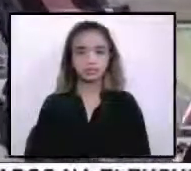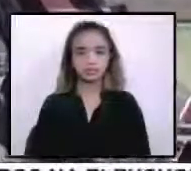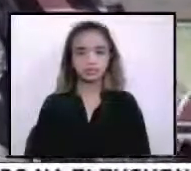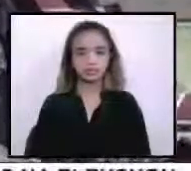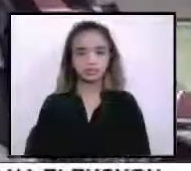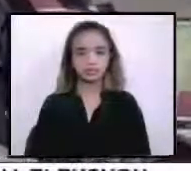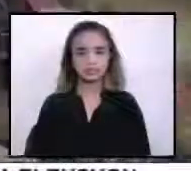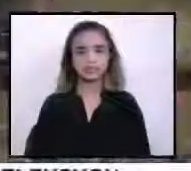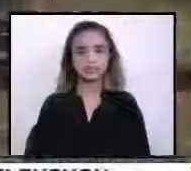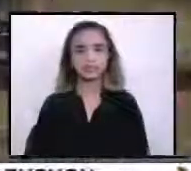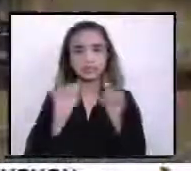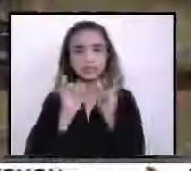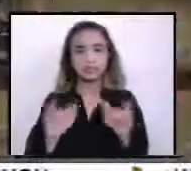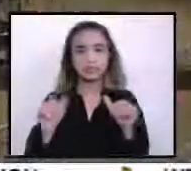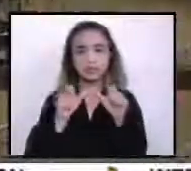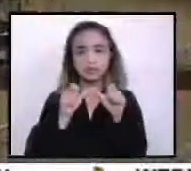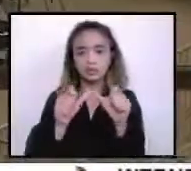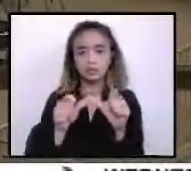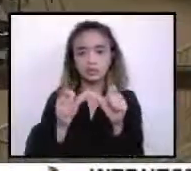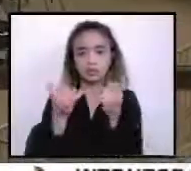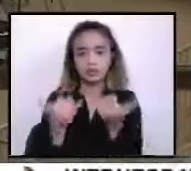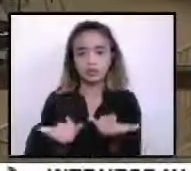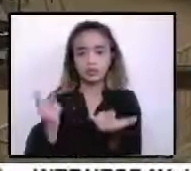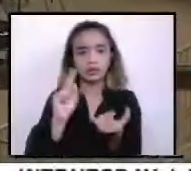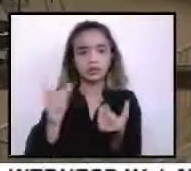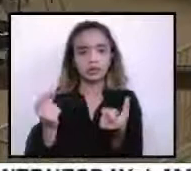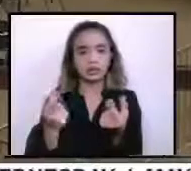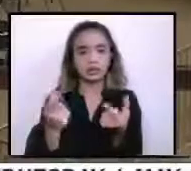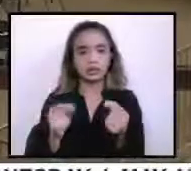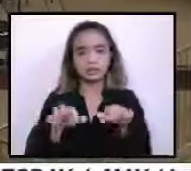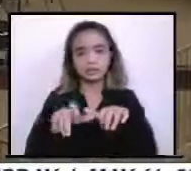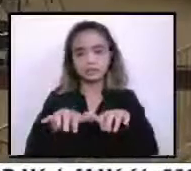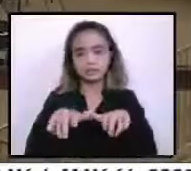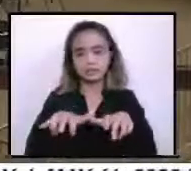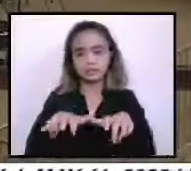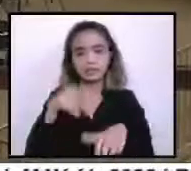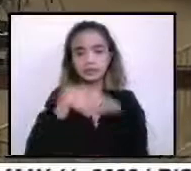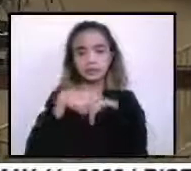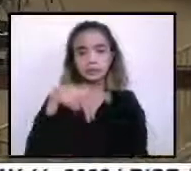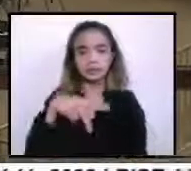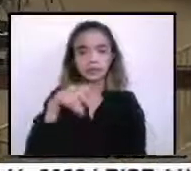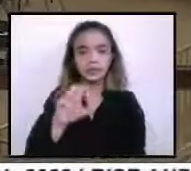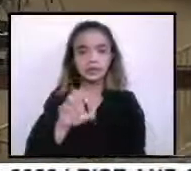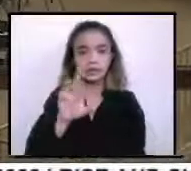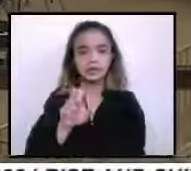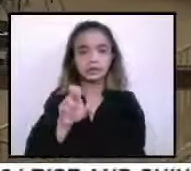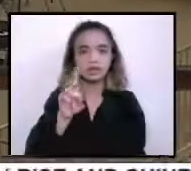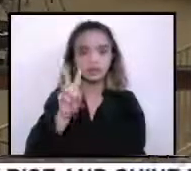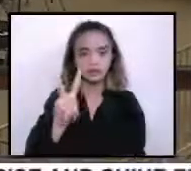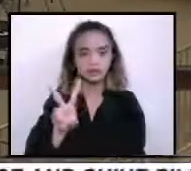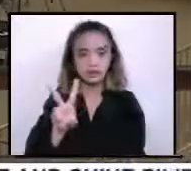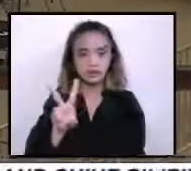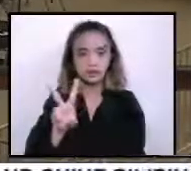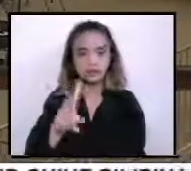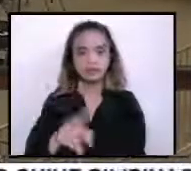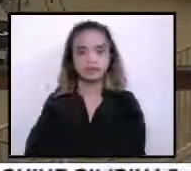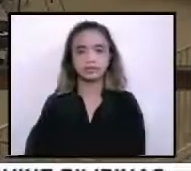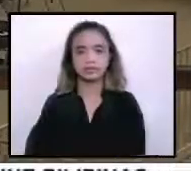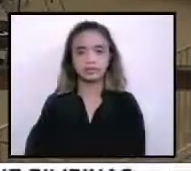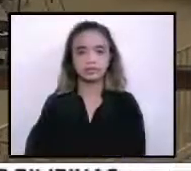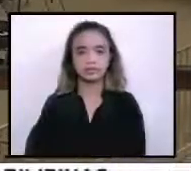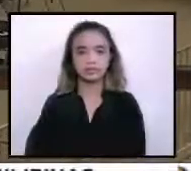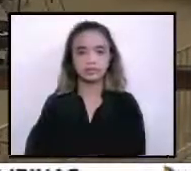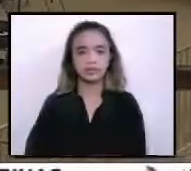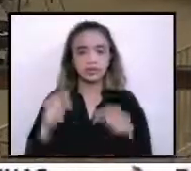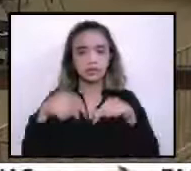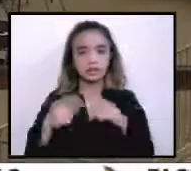Papatuloy pa rin sa kasalukuyan ang ginagawang manual encoding ng Parish Pastoral Council for Responsible Voting o PPCRV dito sa may